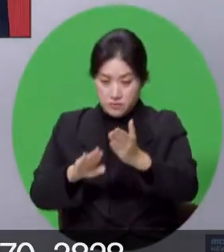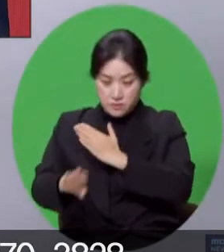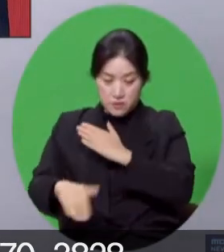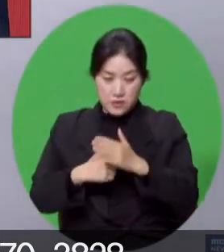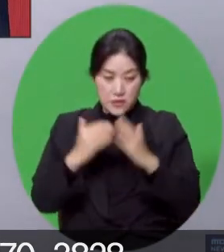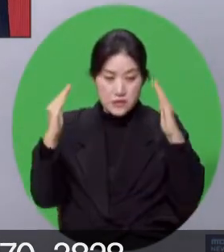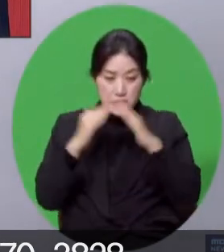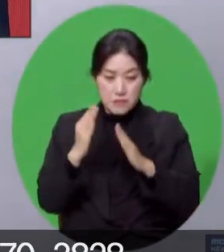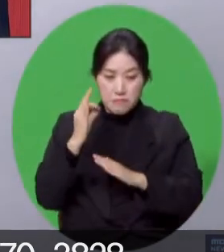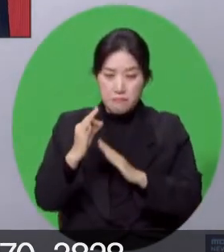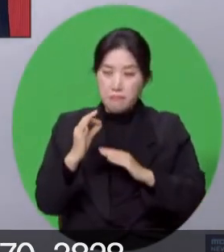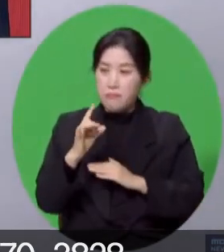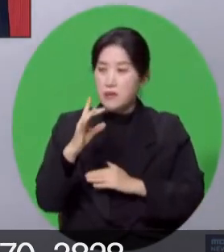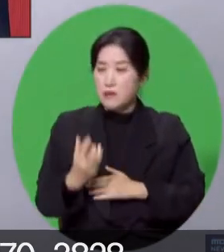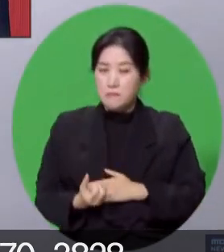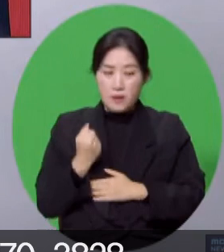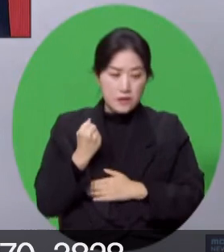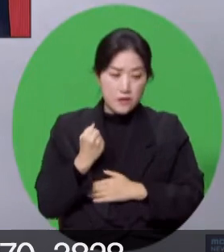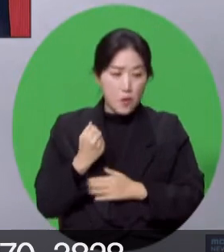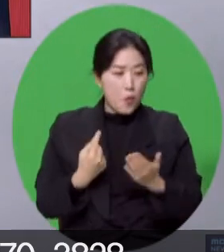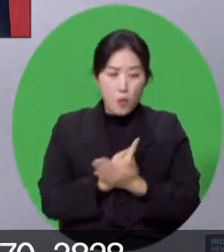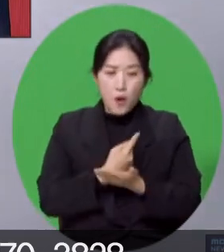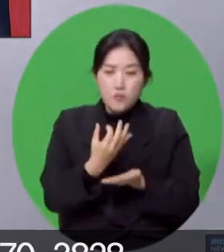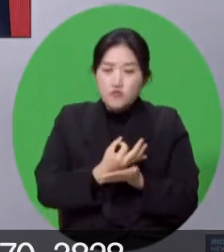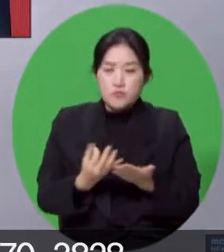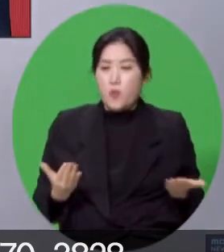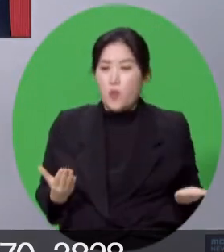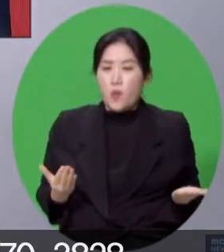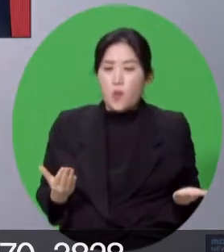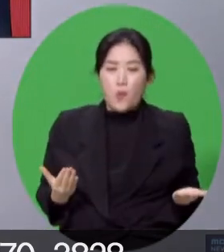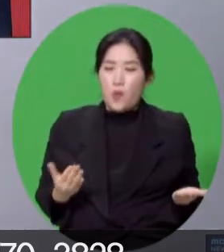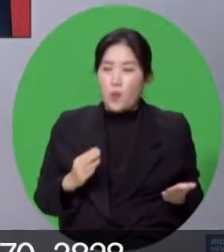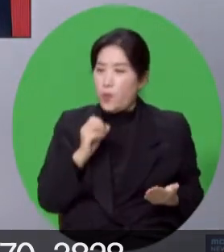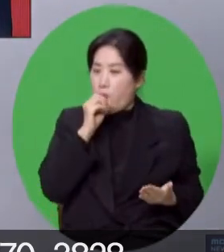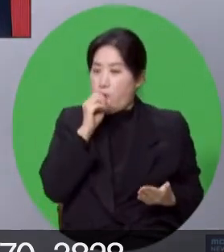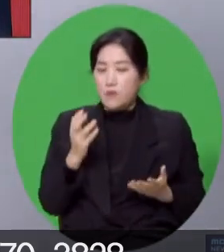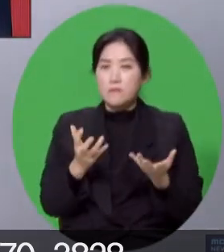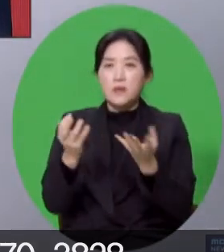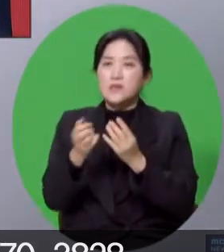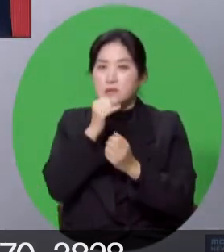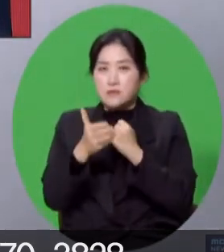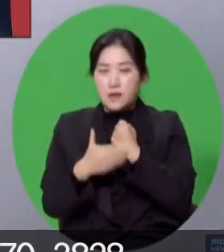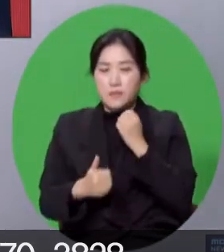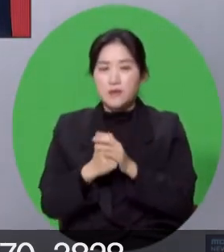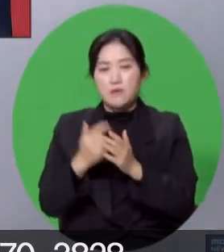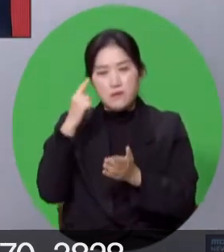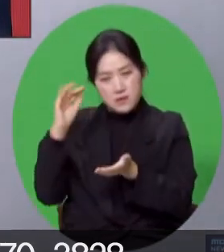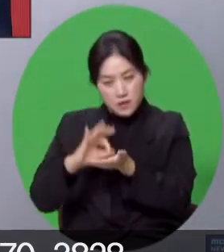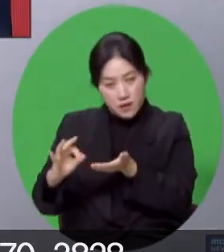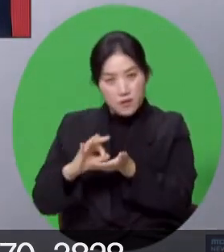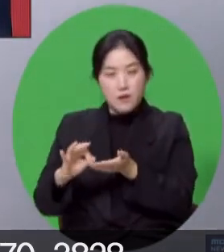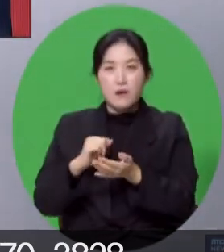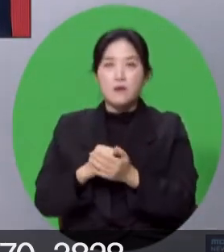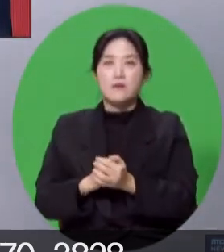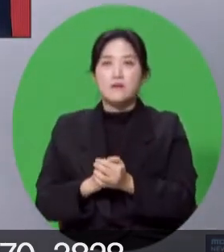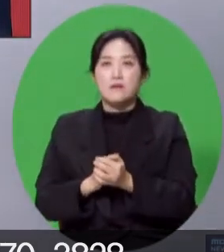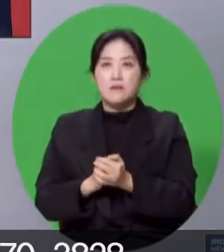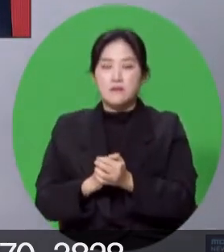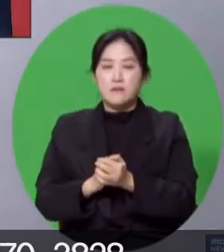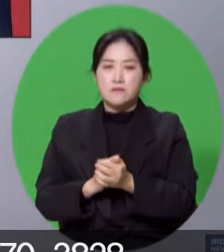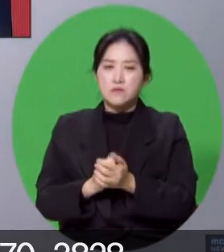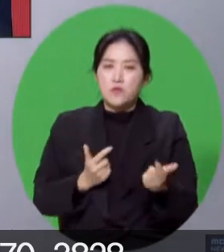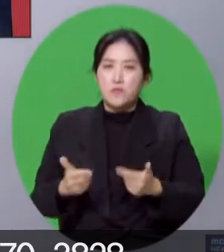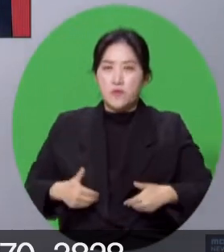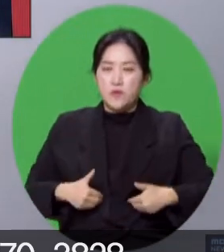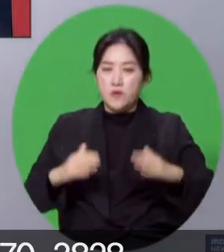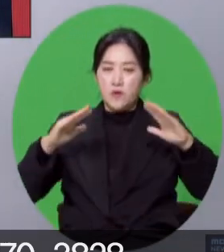지방칸 가지고 별도의 수입이 없는 사람들도 많이 있기 때문에 그런 거를 좀 고려해서 해야 되고